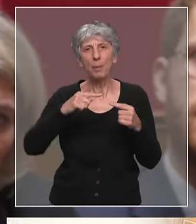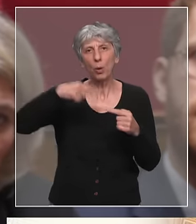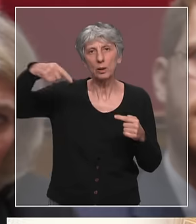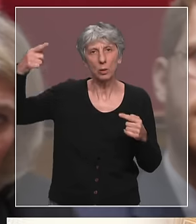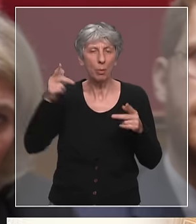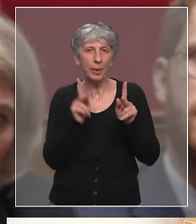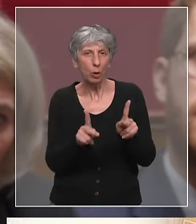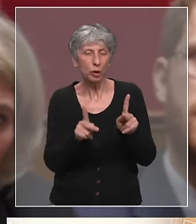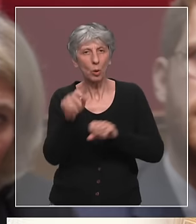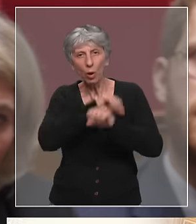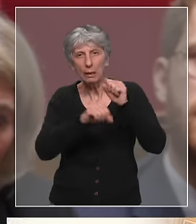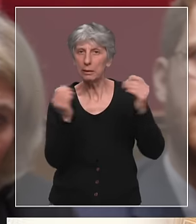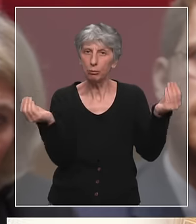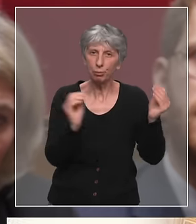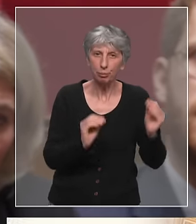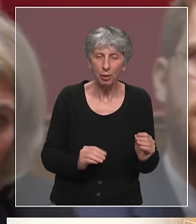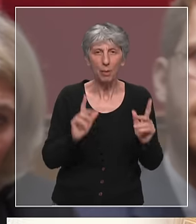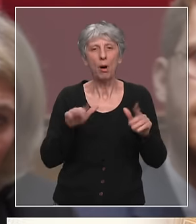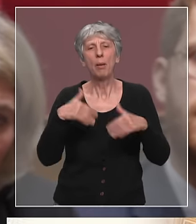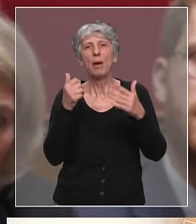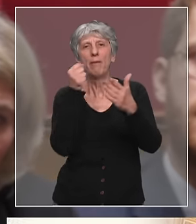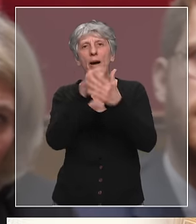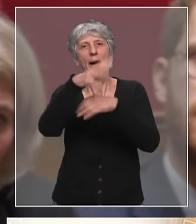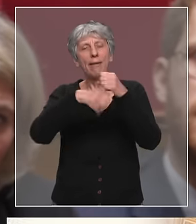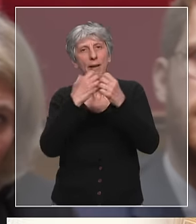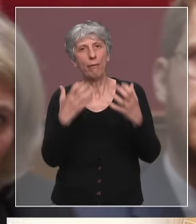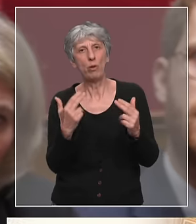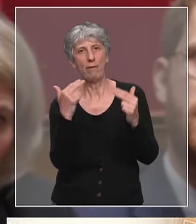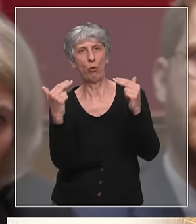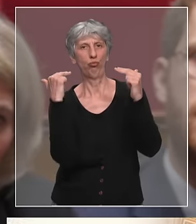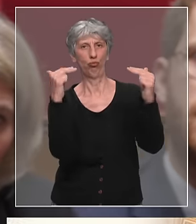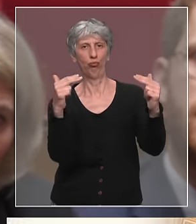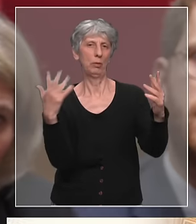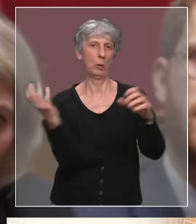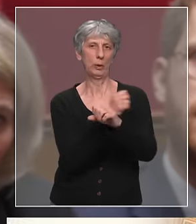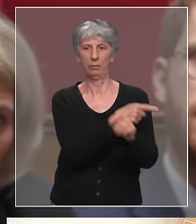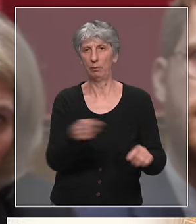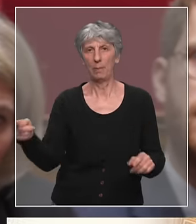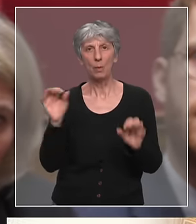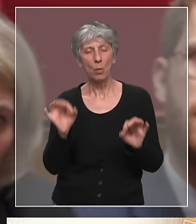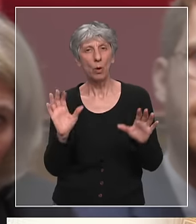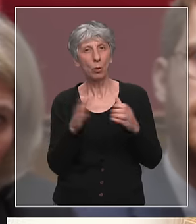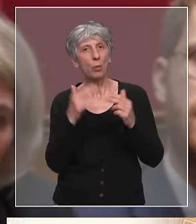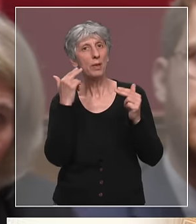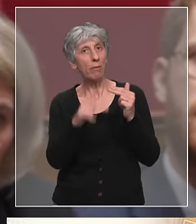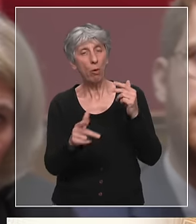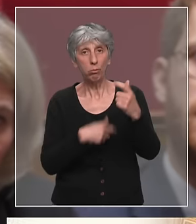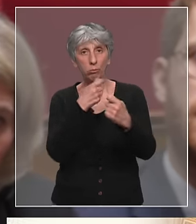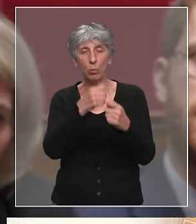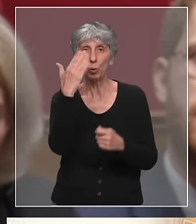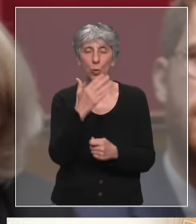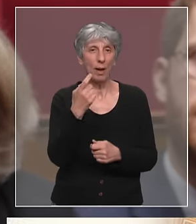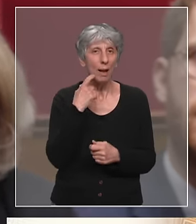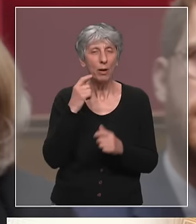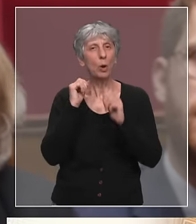pédagogiques pour permettre à leurs élèves d'atteindre le niveau souhaité en fin d'année. Il nous semble alors que les groupes de niveau peuvent alors répondre aux besoins des élèves en fonction